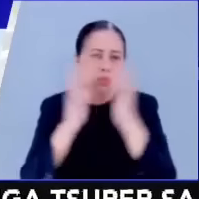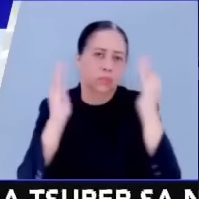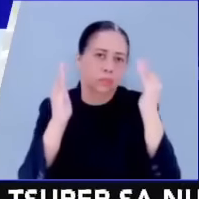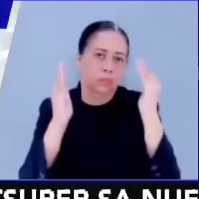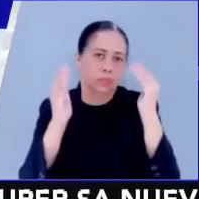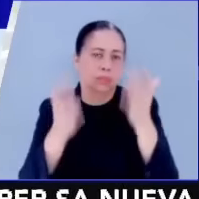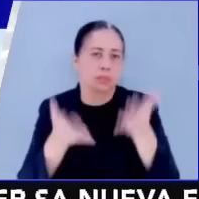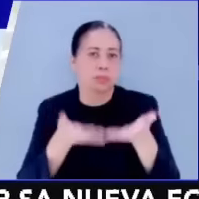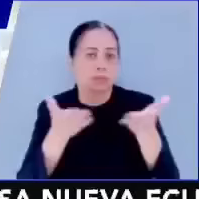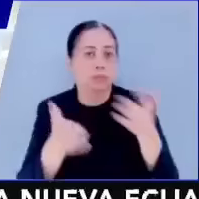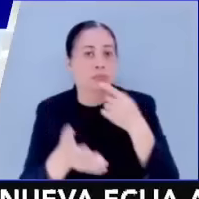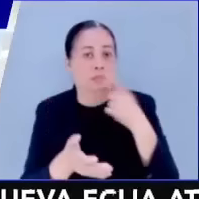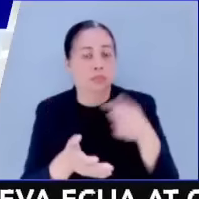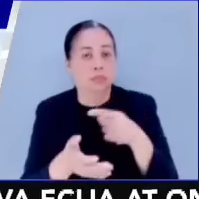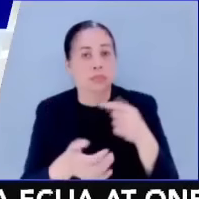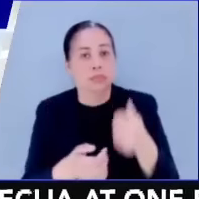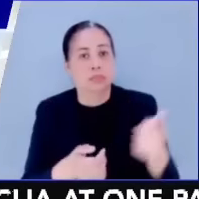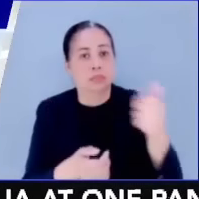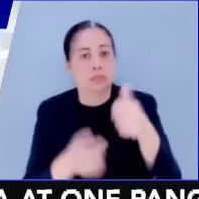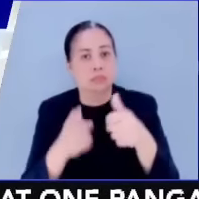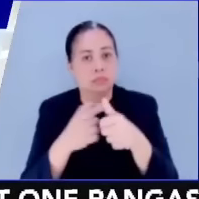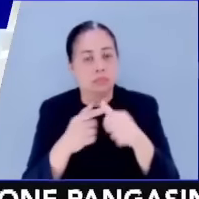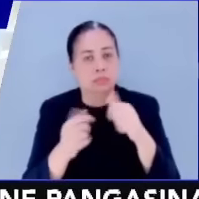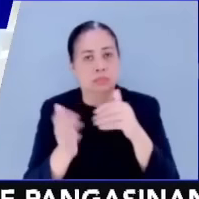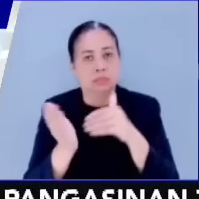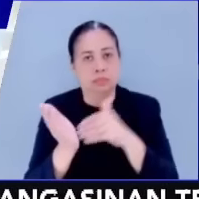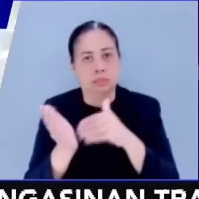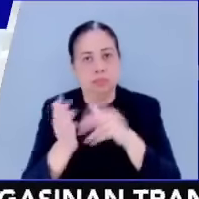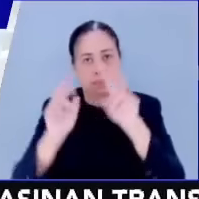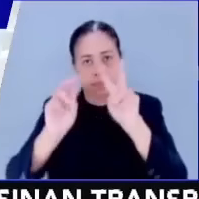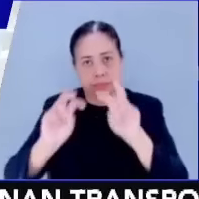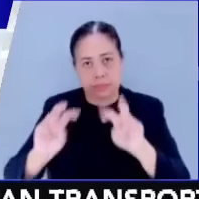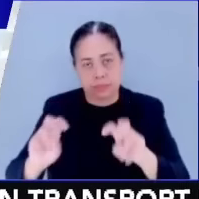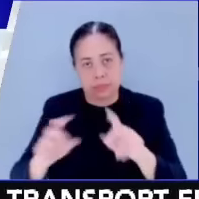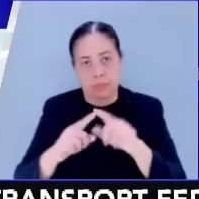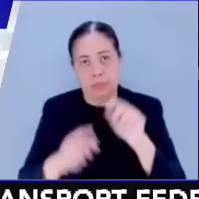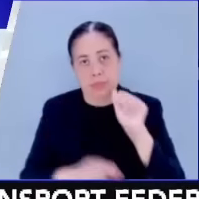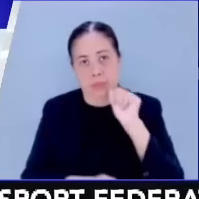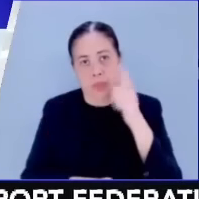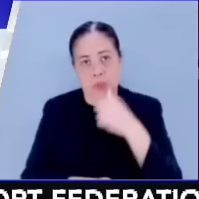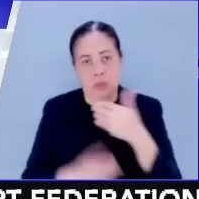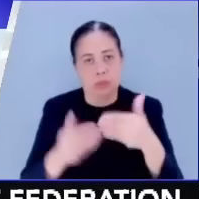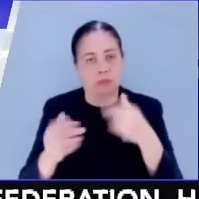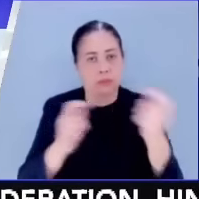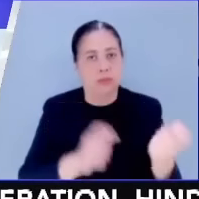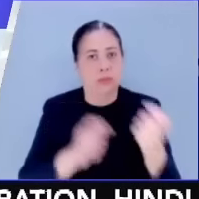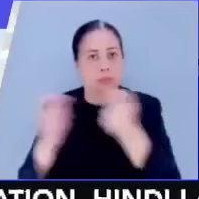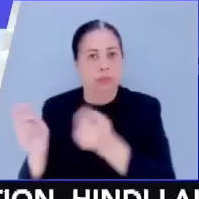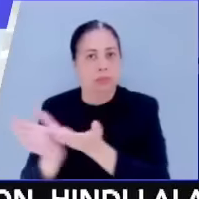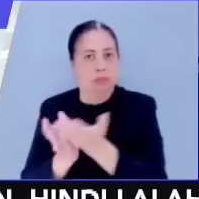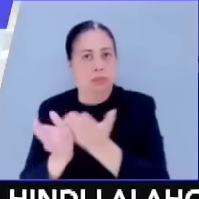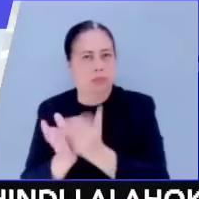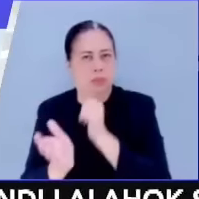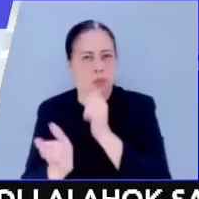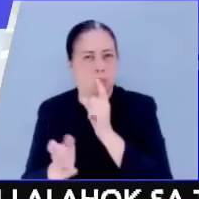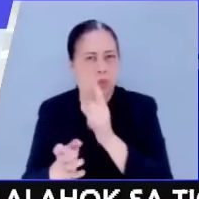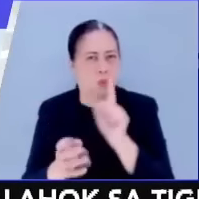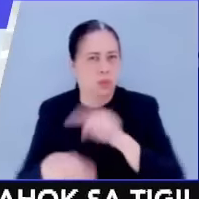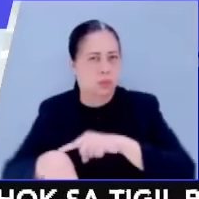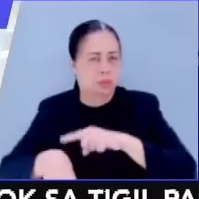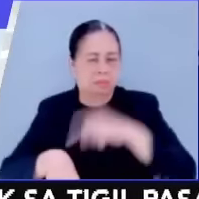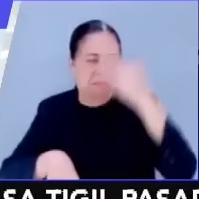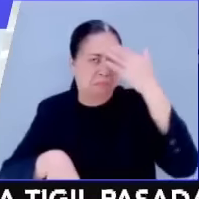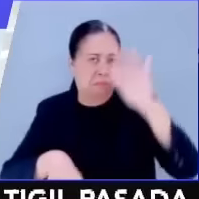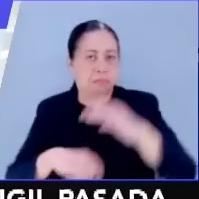Fajardo sasailalim muna sa medical examination sigo bago ilipat sa Pasig hindi pa masabi kung anong oras yan samantala Ivan ngayong umaga bago